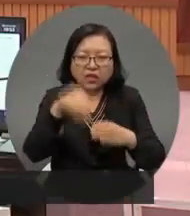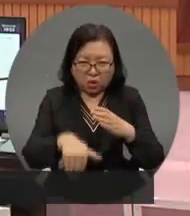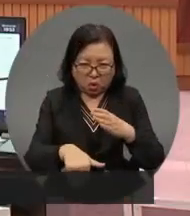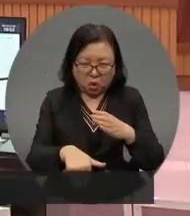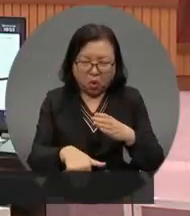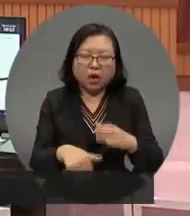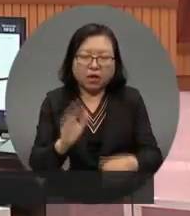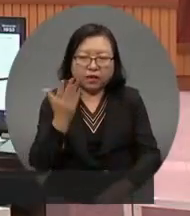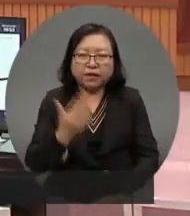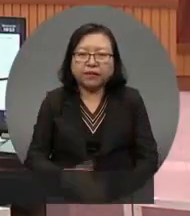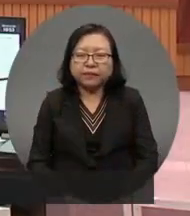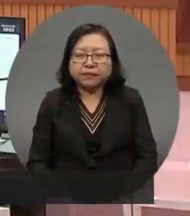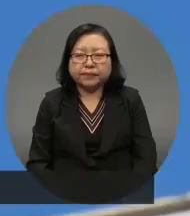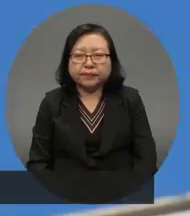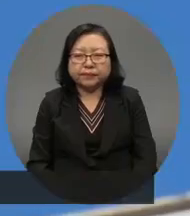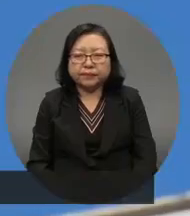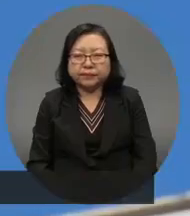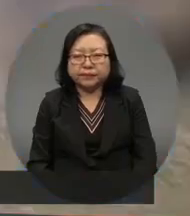됩니다.